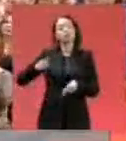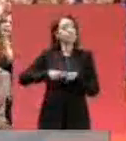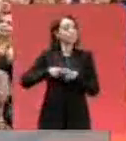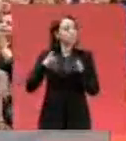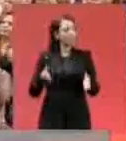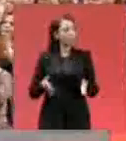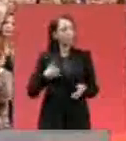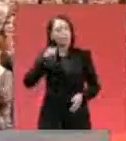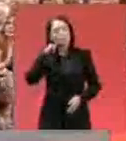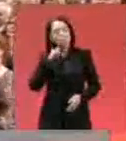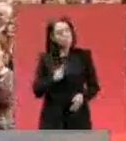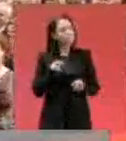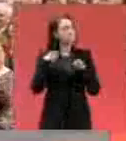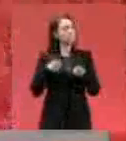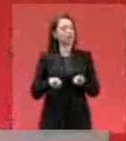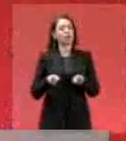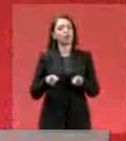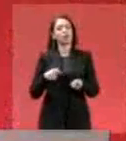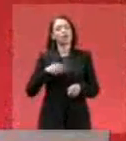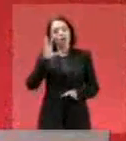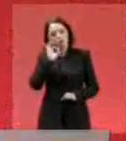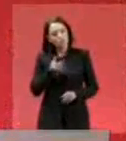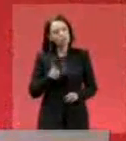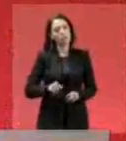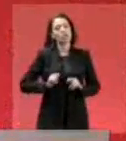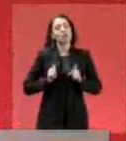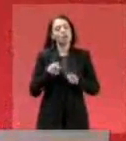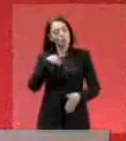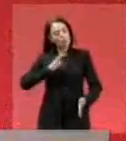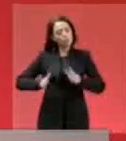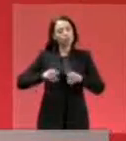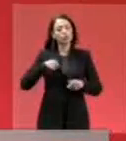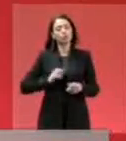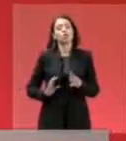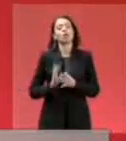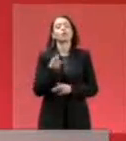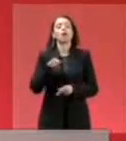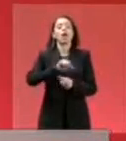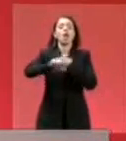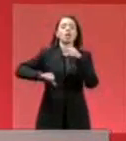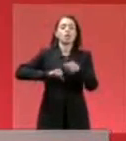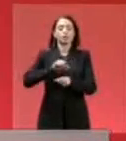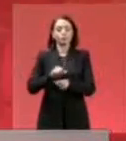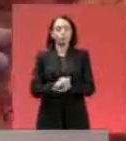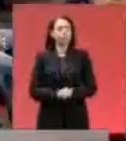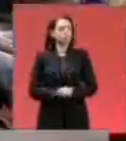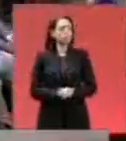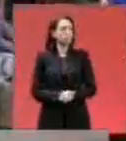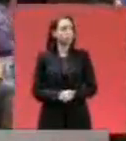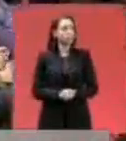ήταν πάντοτε μηχανοδηγός της μεγάλης προσπάθειας για πρόοδο και αλλαγή.